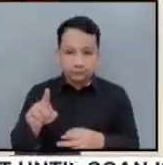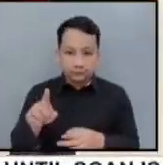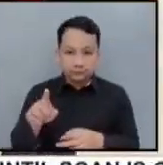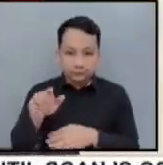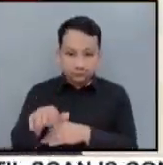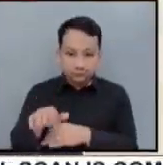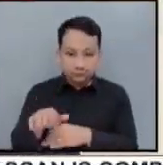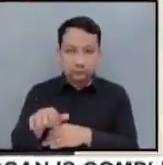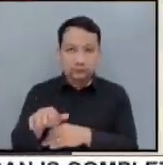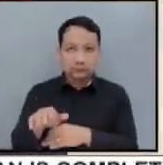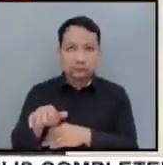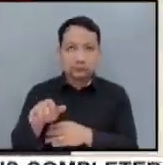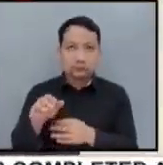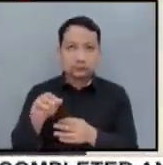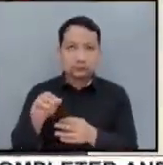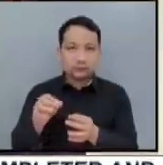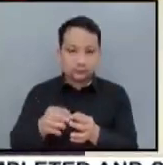it was